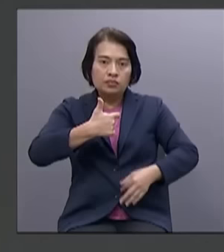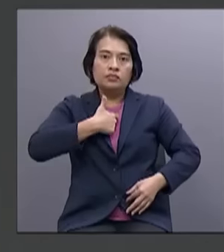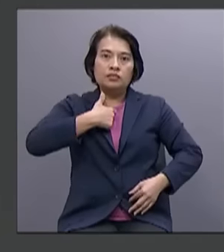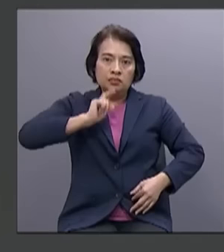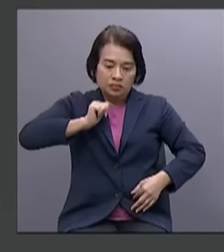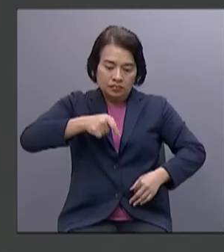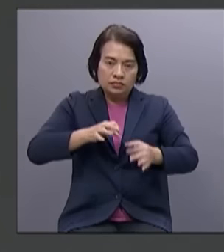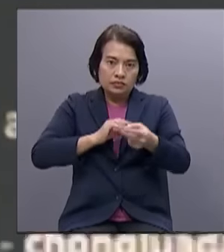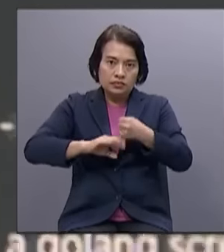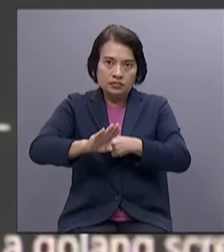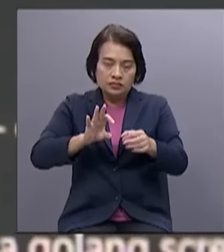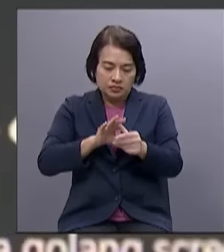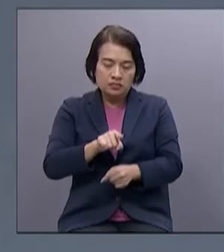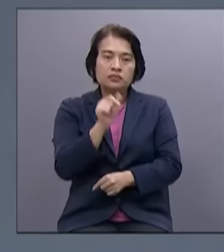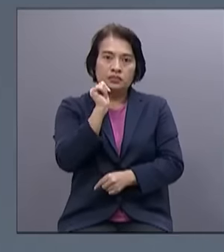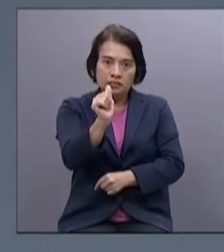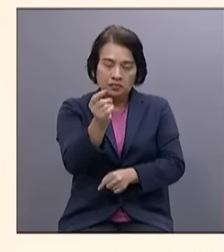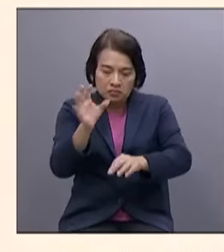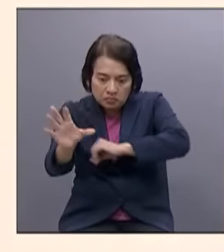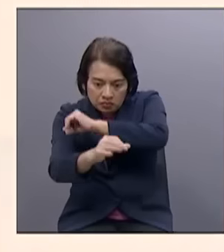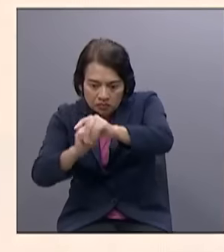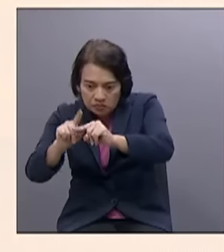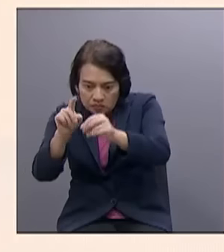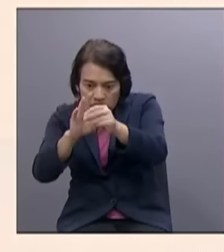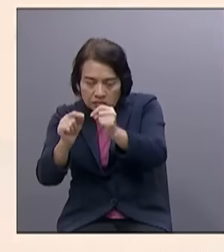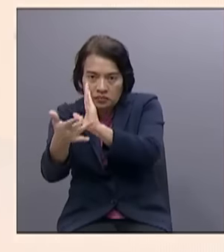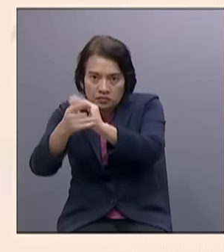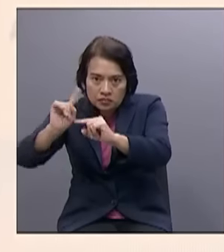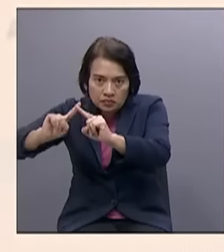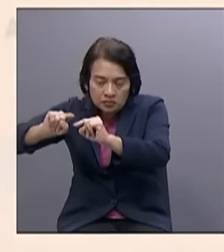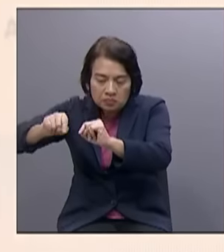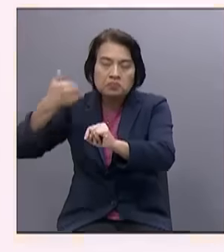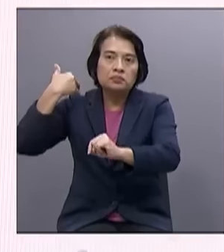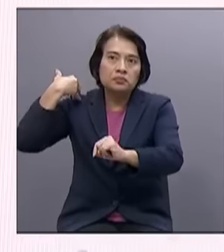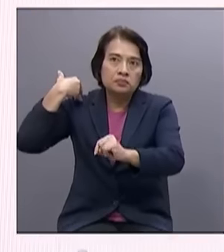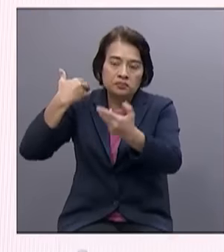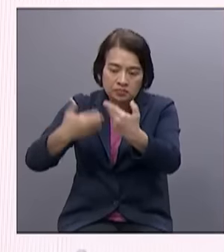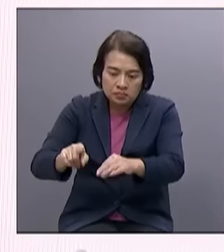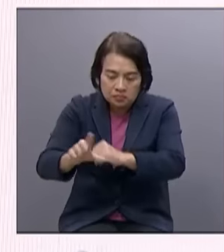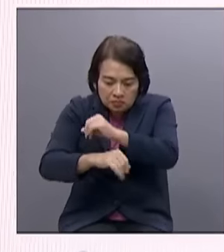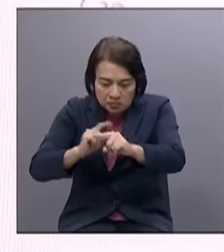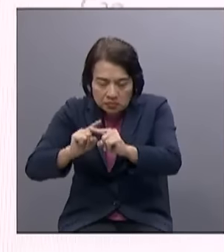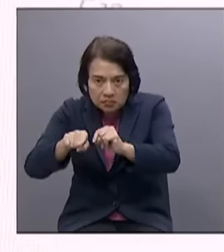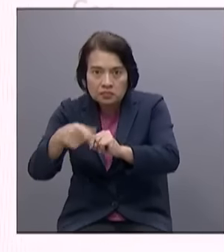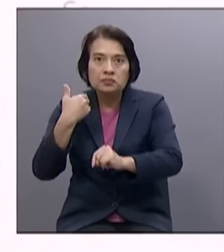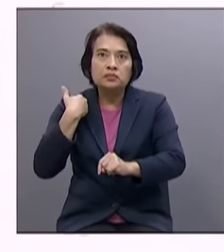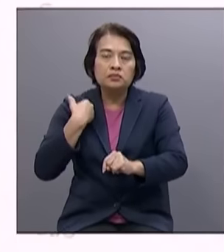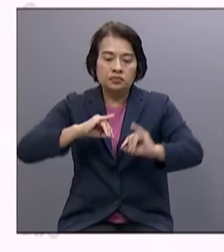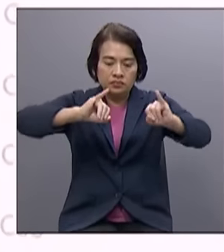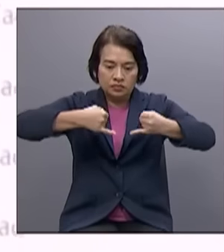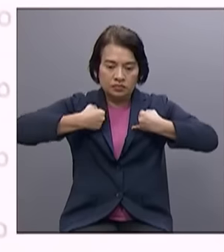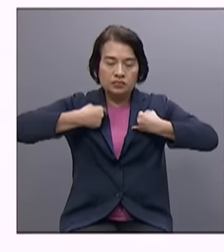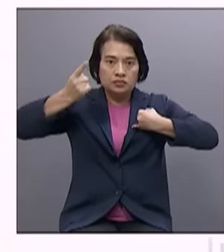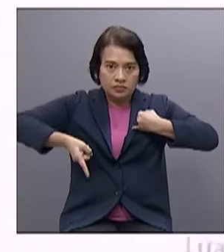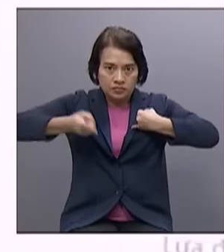ของกองทัพซอมบี้เพื่อไปก่ออาชญากรรมทางไซเบอร์ในทุกรูปแบบและย้ำอีกครั้งนะคะว่าทั้งหมดนี้เจ้าของคอมพิวเตอร์ตัว